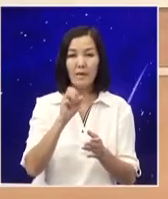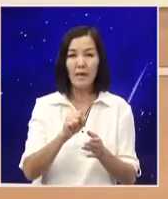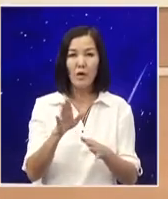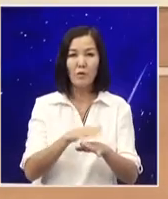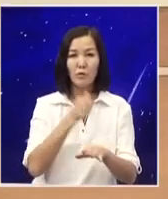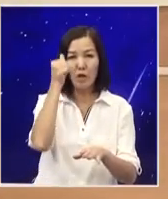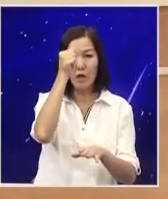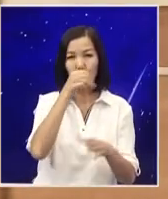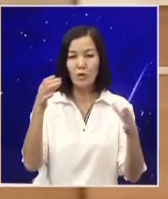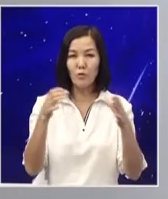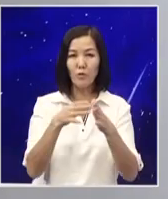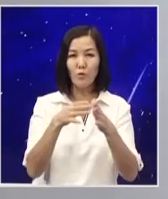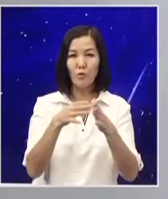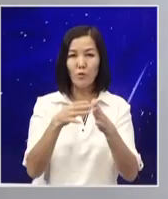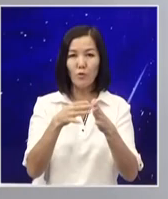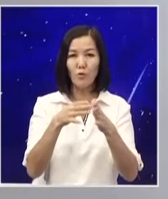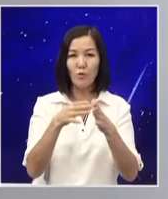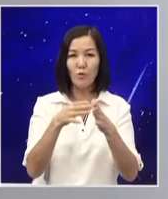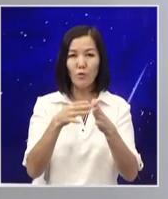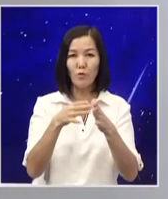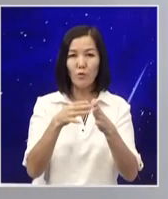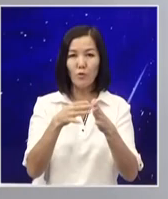Ұзақ жылдар топ мақсат мүддесін күйт.